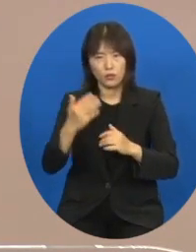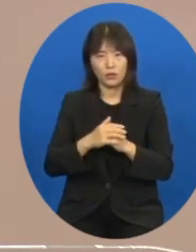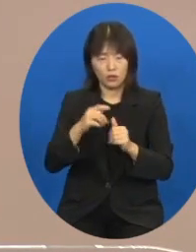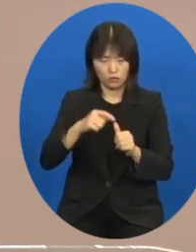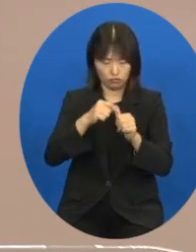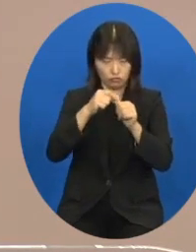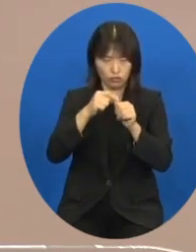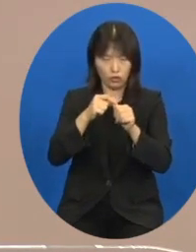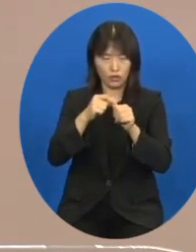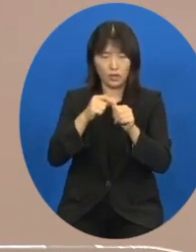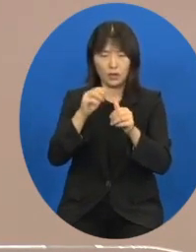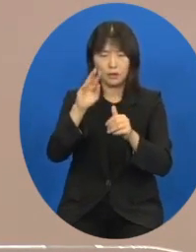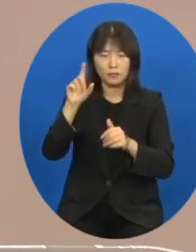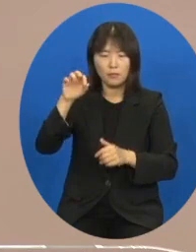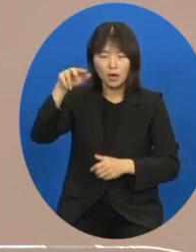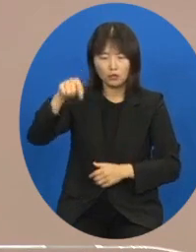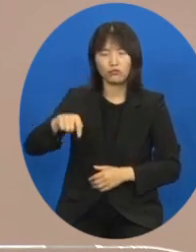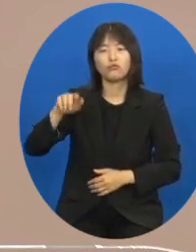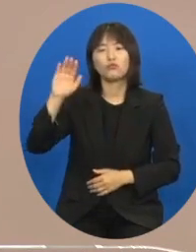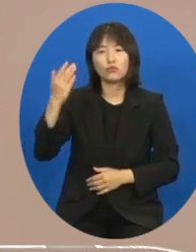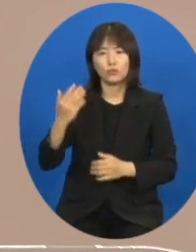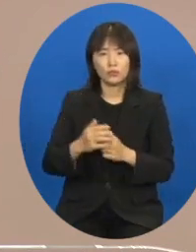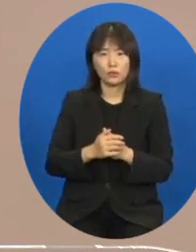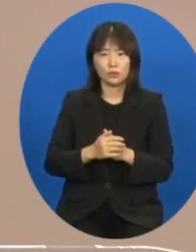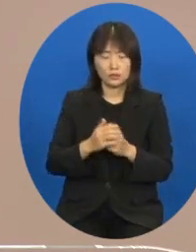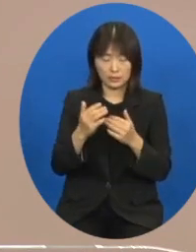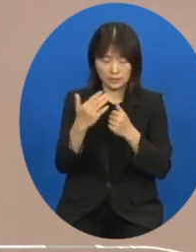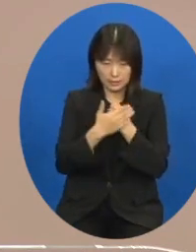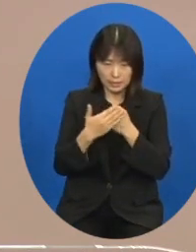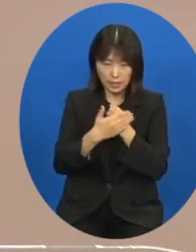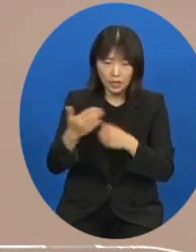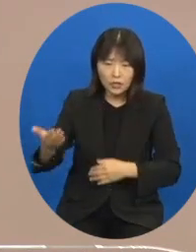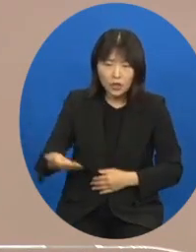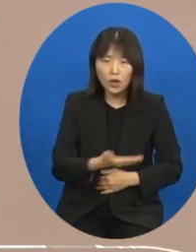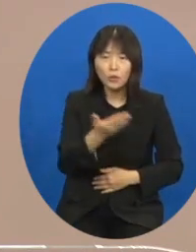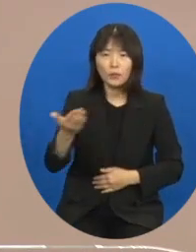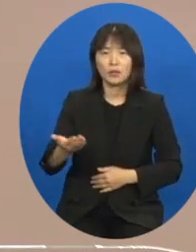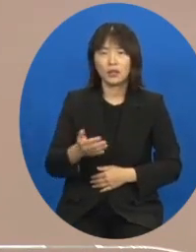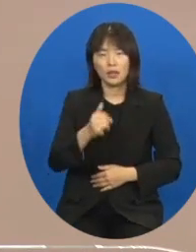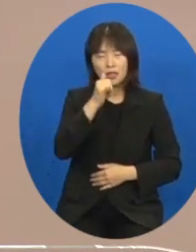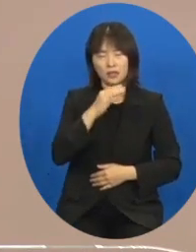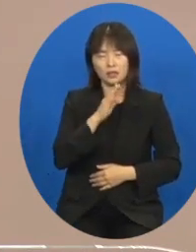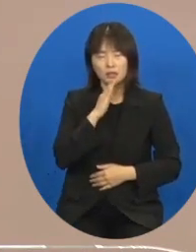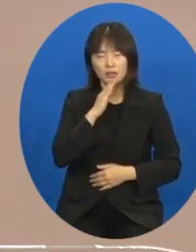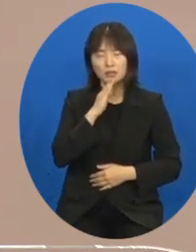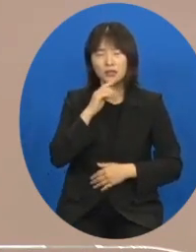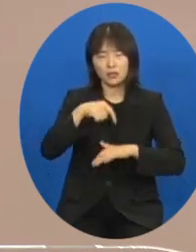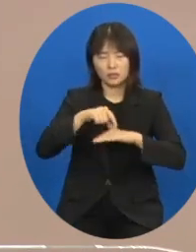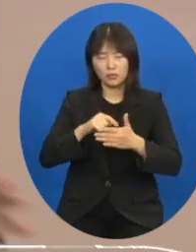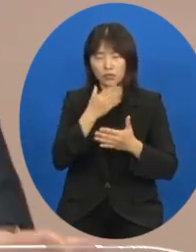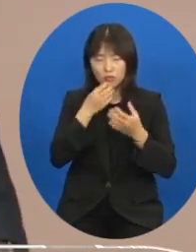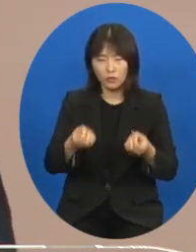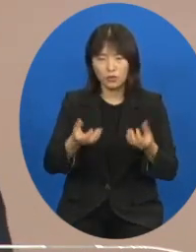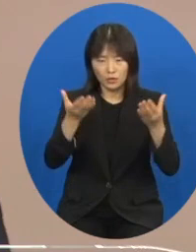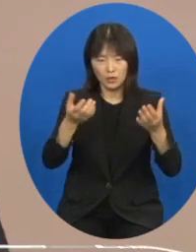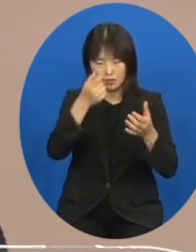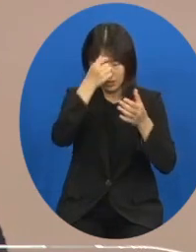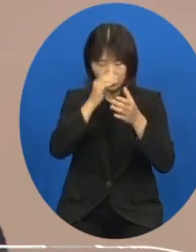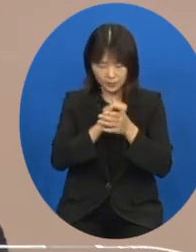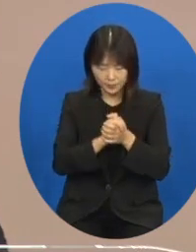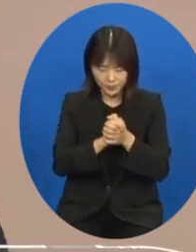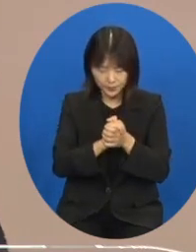구원의 방주가 됩니다. 그 은혜가 여러분에게 있기를 진심으로 축복합니다. 우리